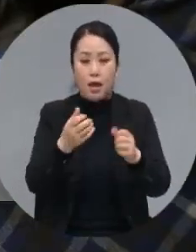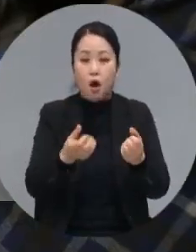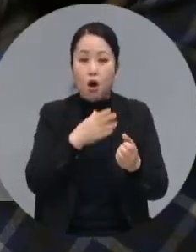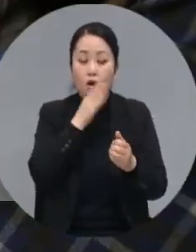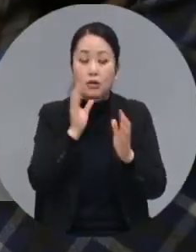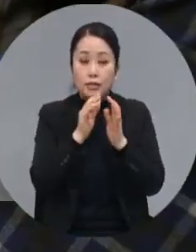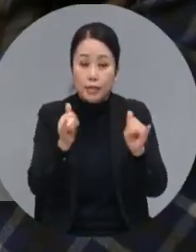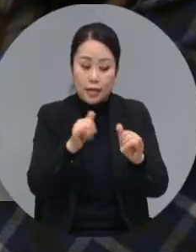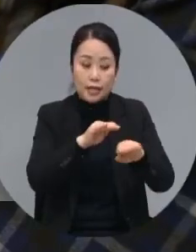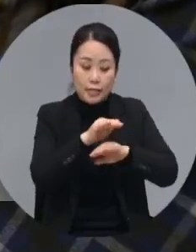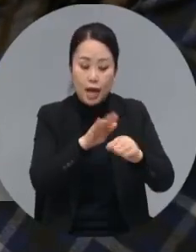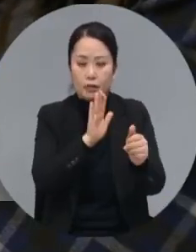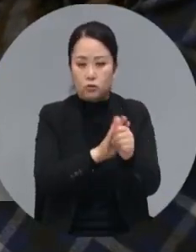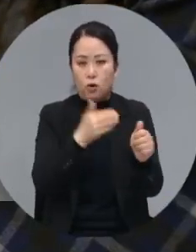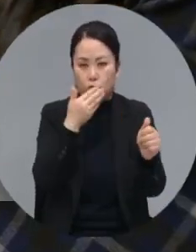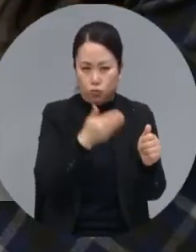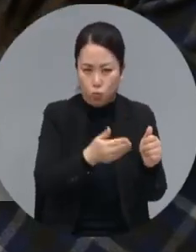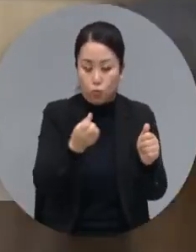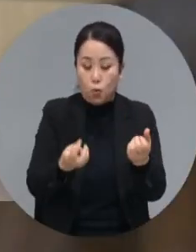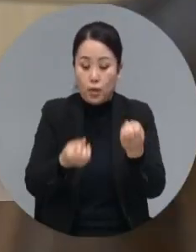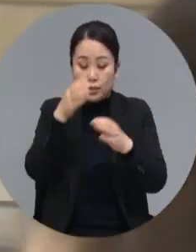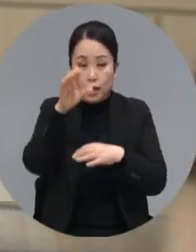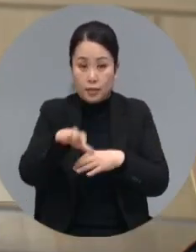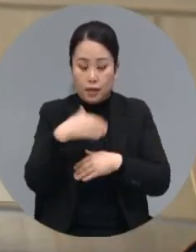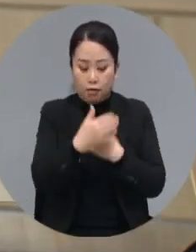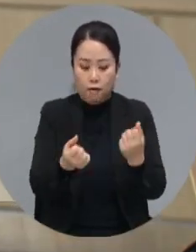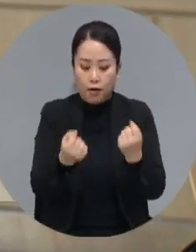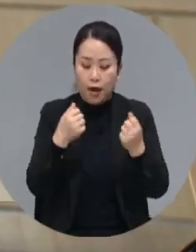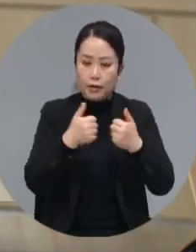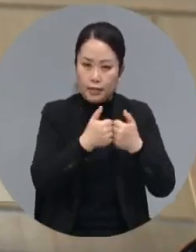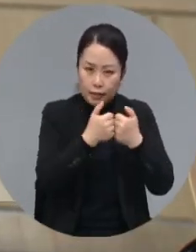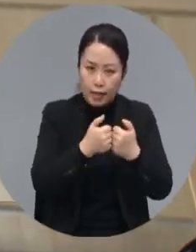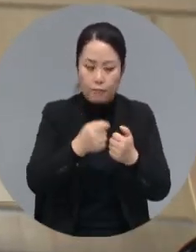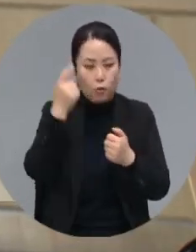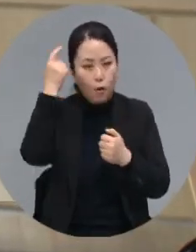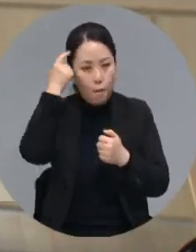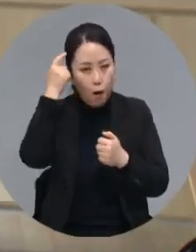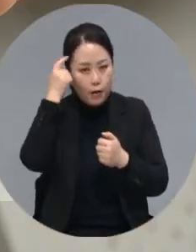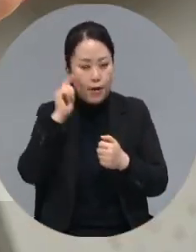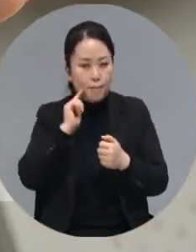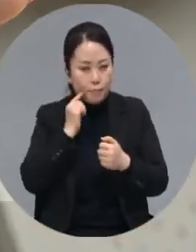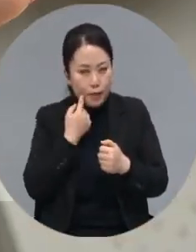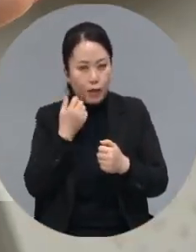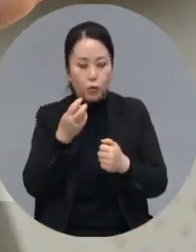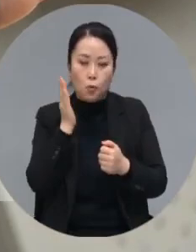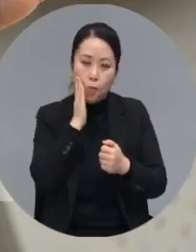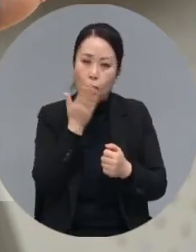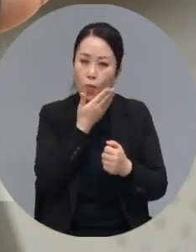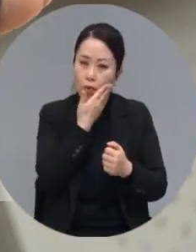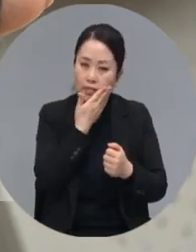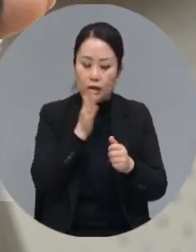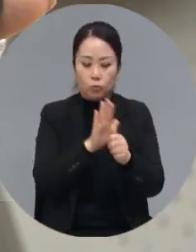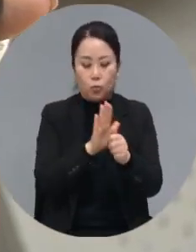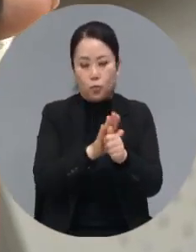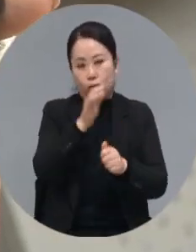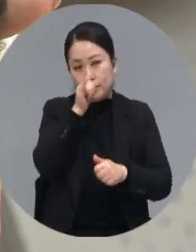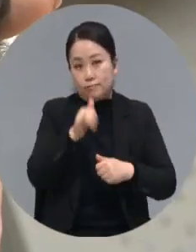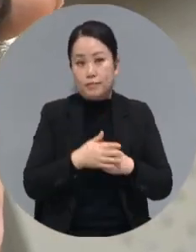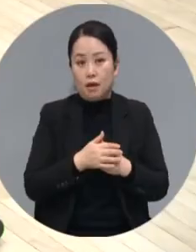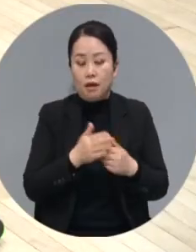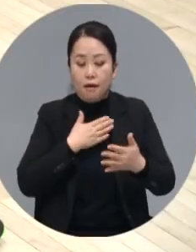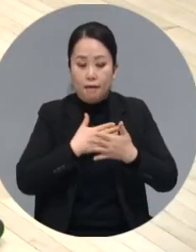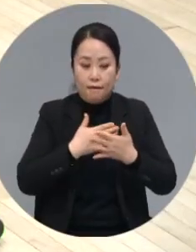지원하고 행사장에서는 건강상담과 머리 손질에 화장까지 제공됐습니다.